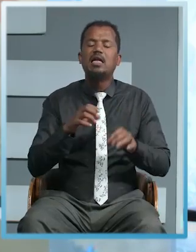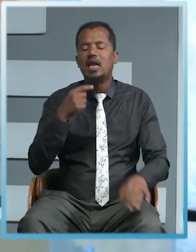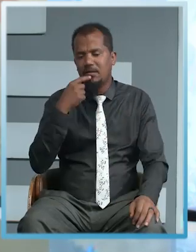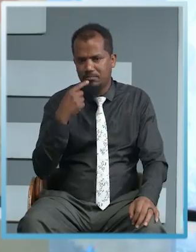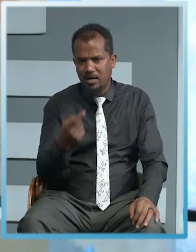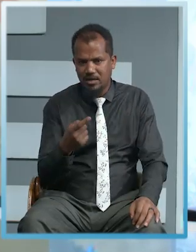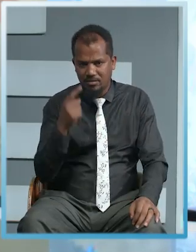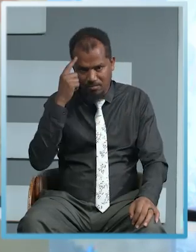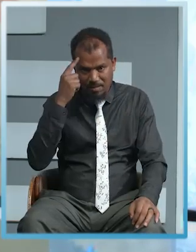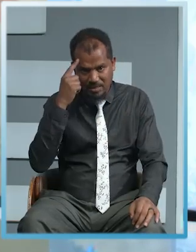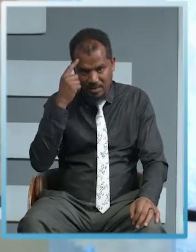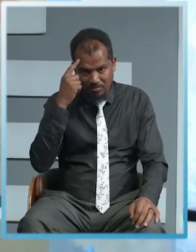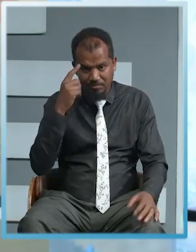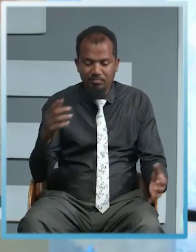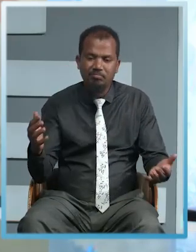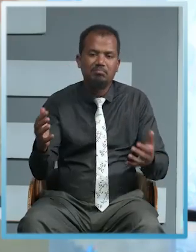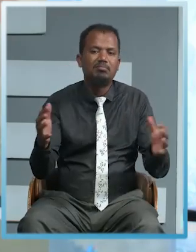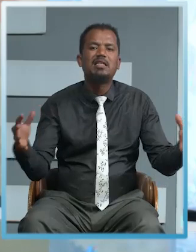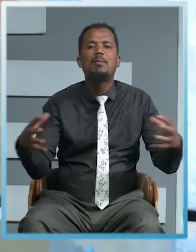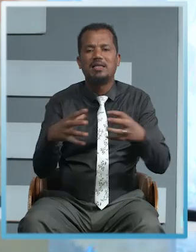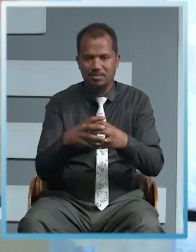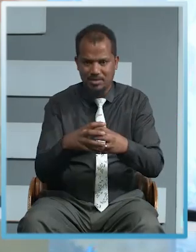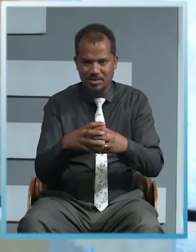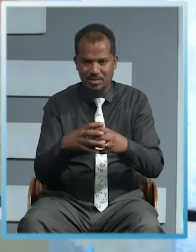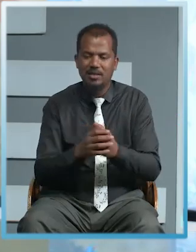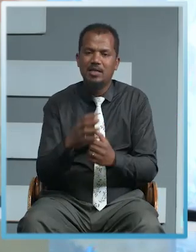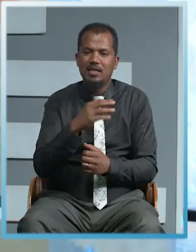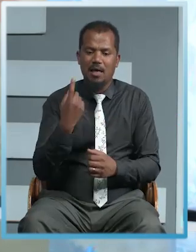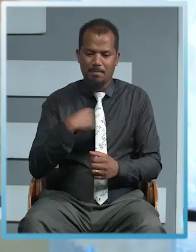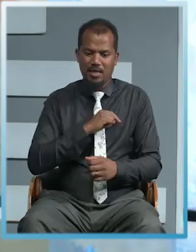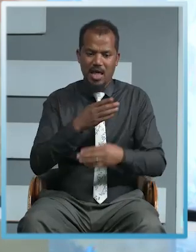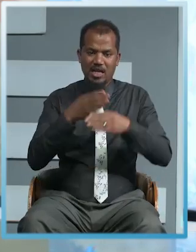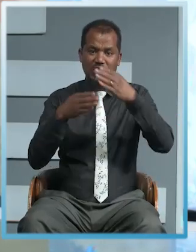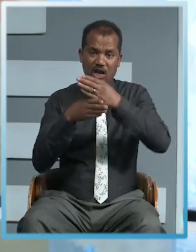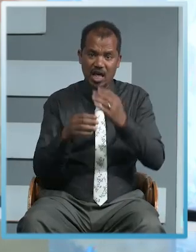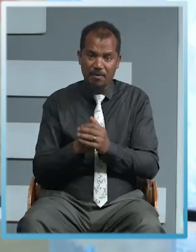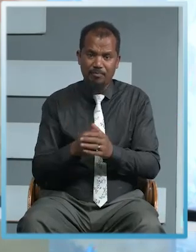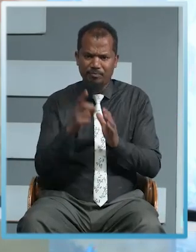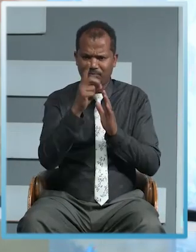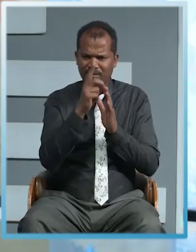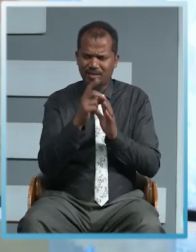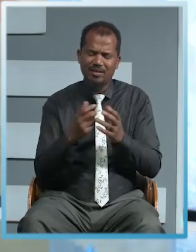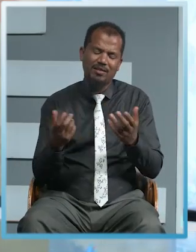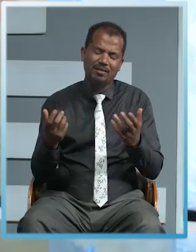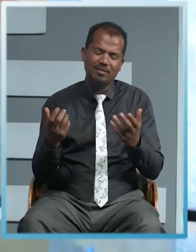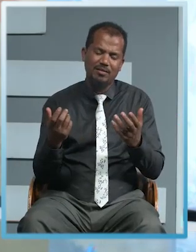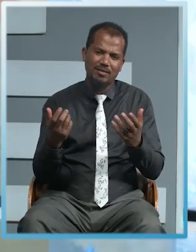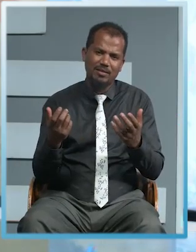ብለን በማሰብ ተሰባሰብን ማለት ነው። እና በእኛ ደረጃ